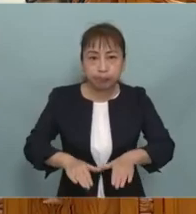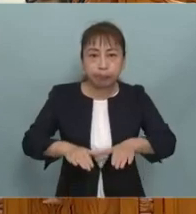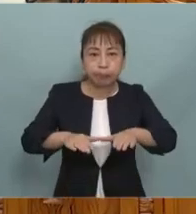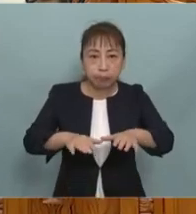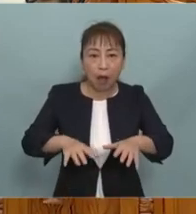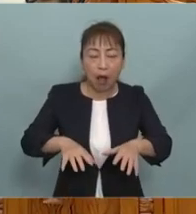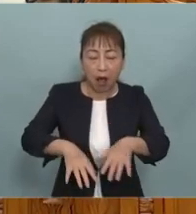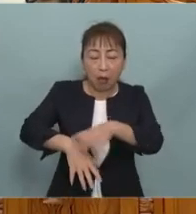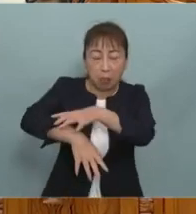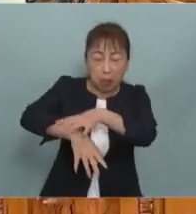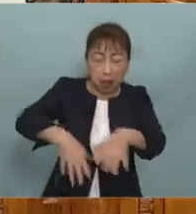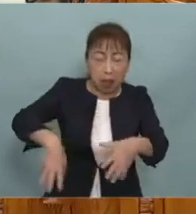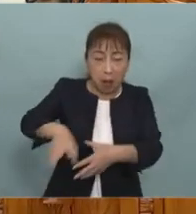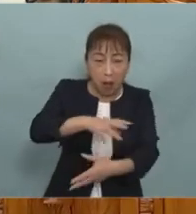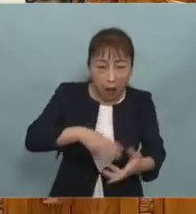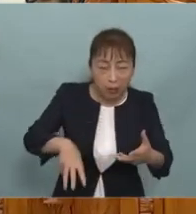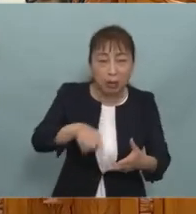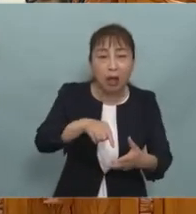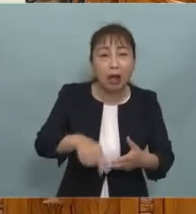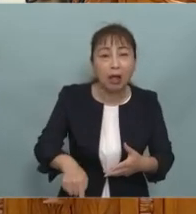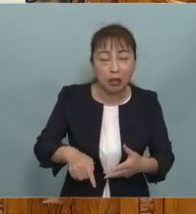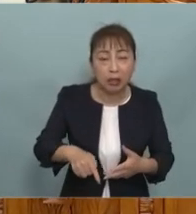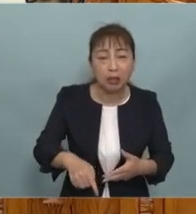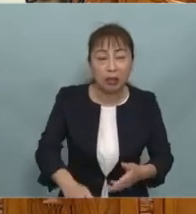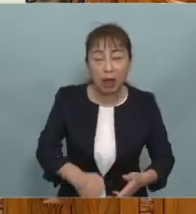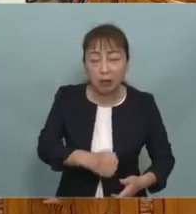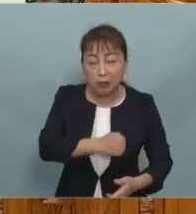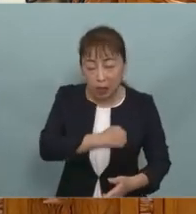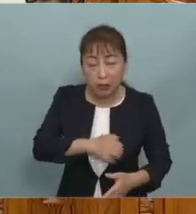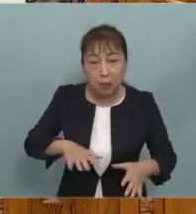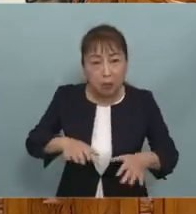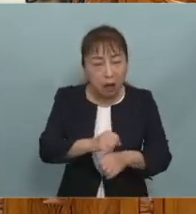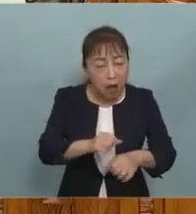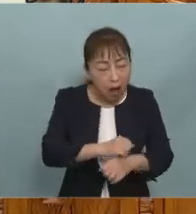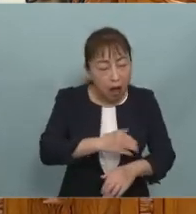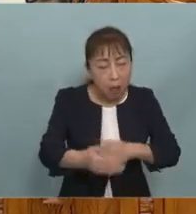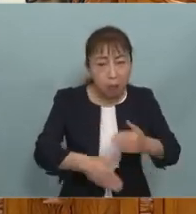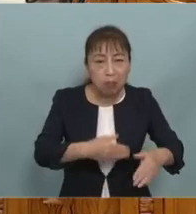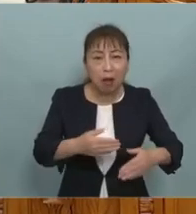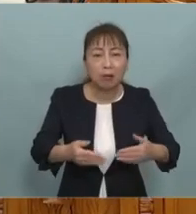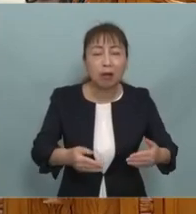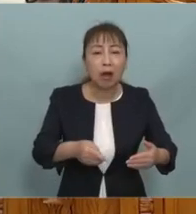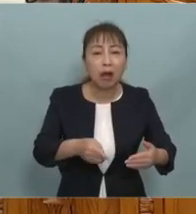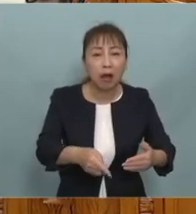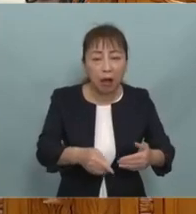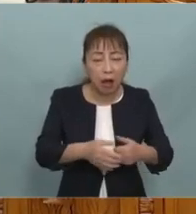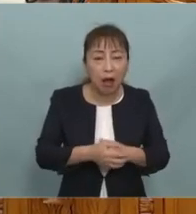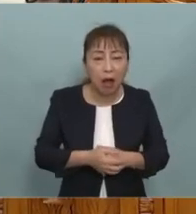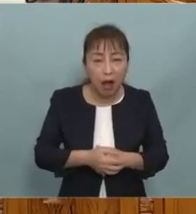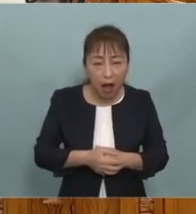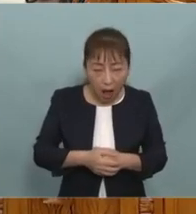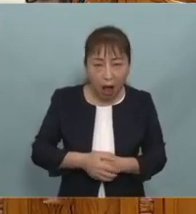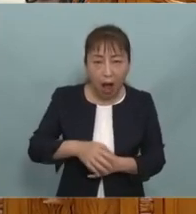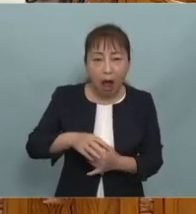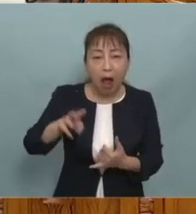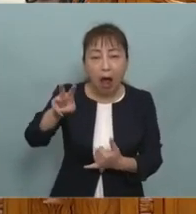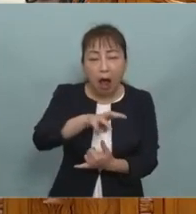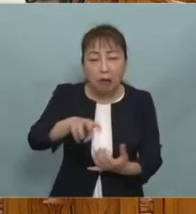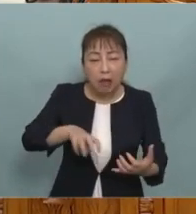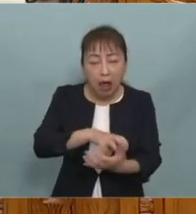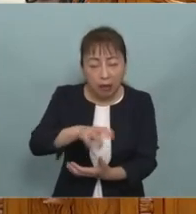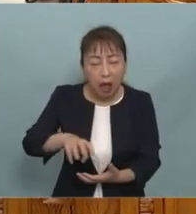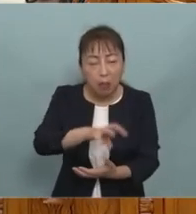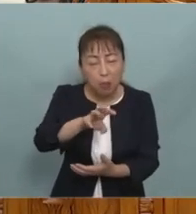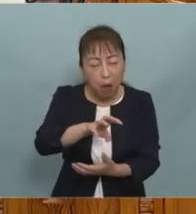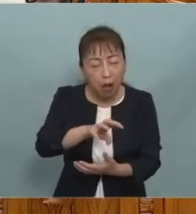土砂災害がぎ多くの尊い人命が失われました度重なる被災の前の活き